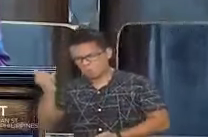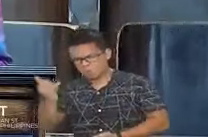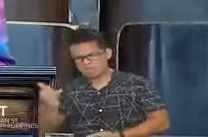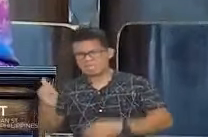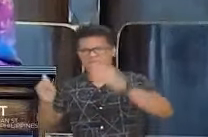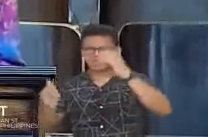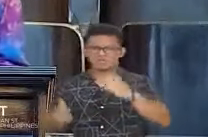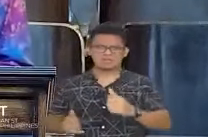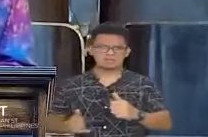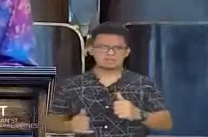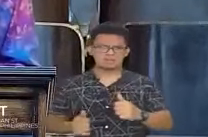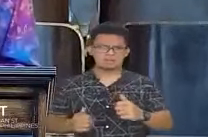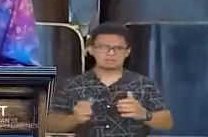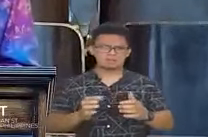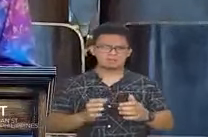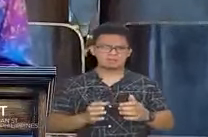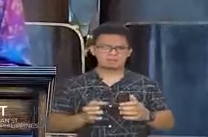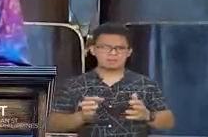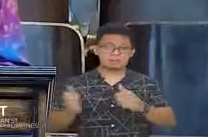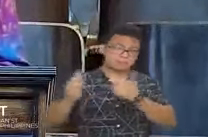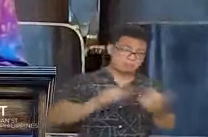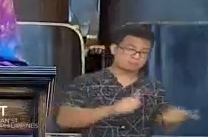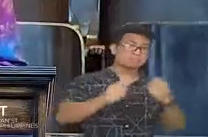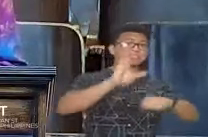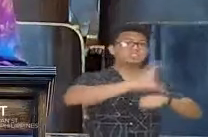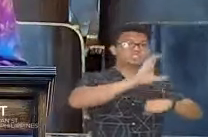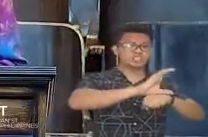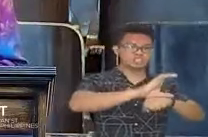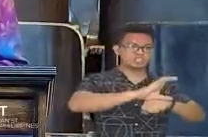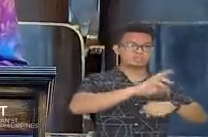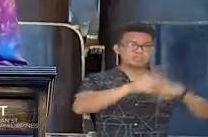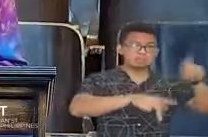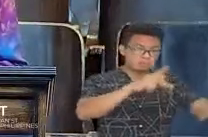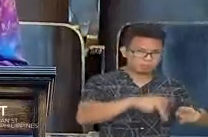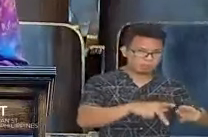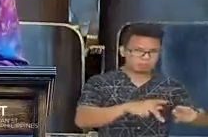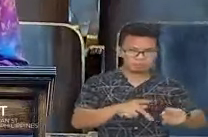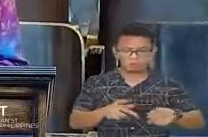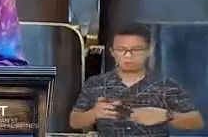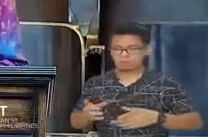nangita og kwan? Mensaheng maayo. Hello?